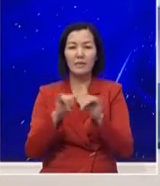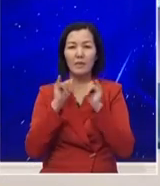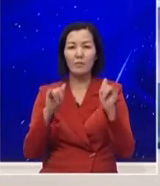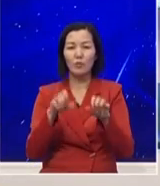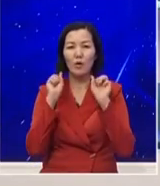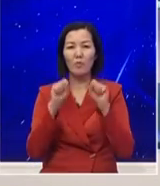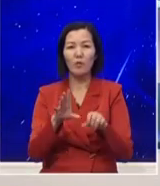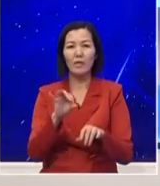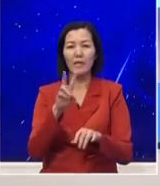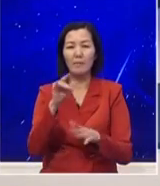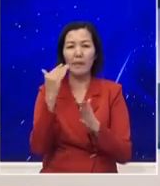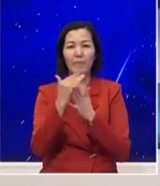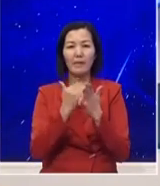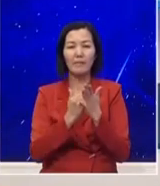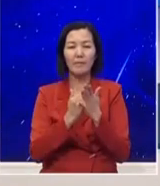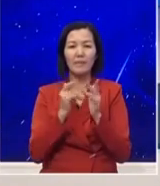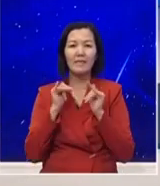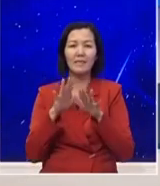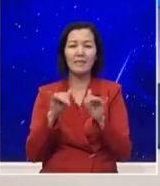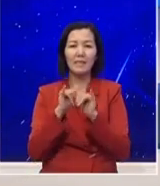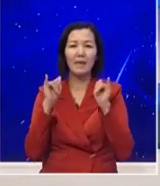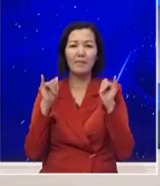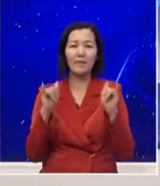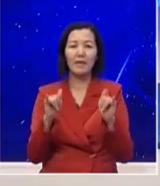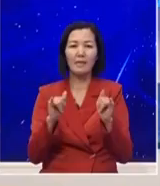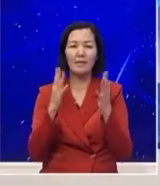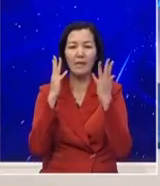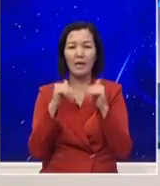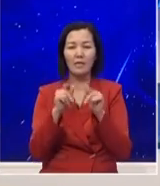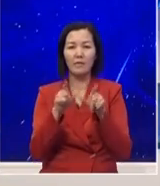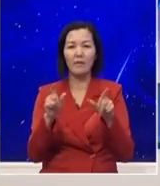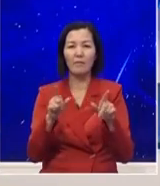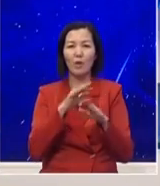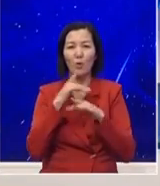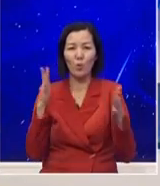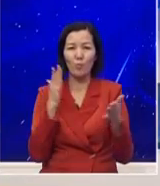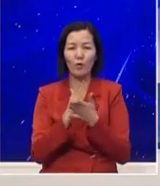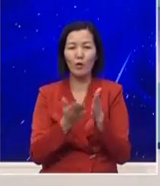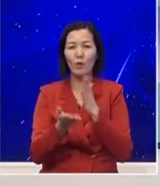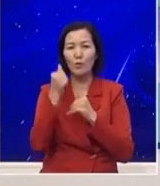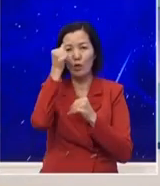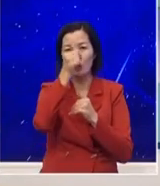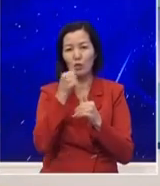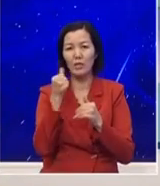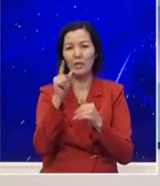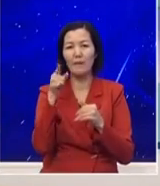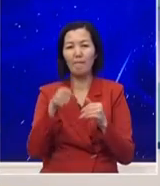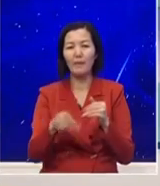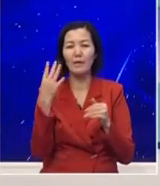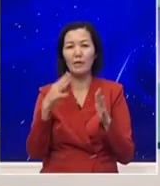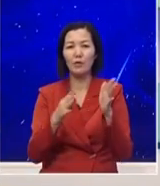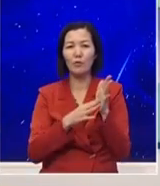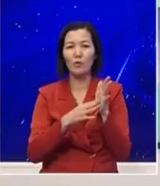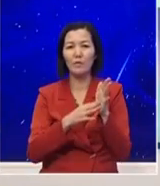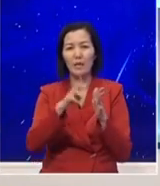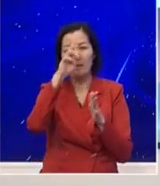Өңірде еңбек бағдарламасымен ісін ілгерілеткендер қатары артып келеді. Бір ғана өткен жылдың өзінде 1049